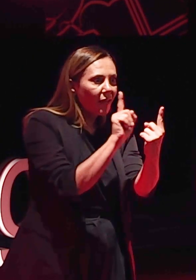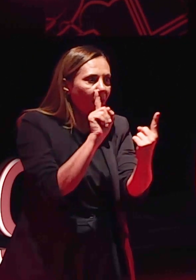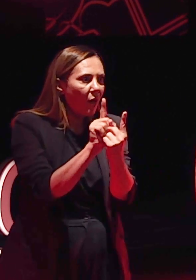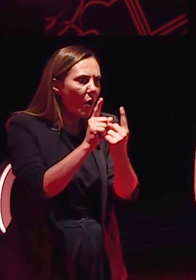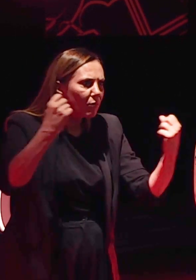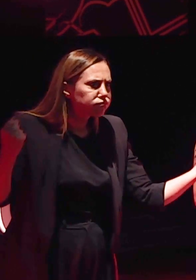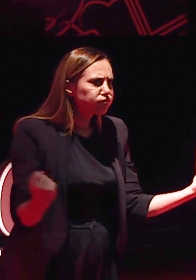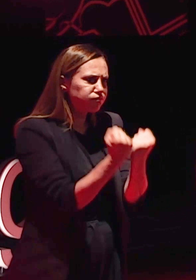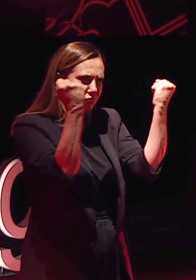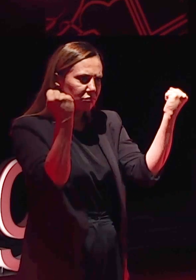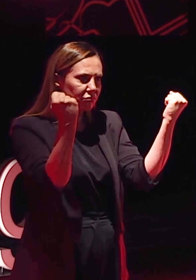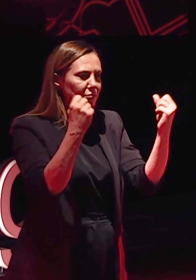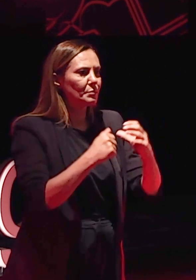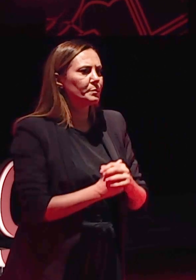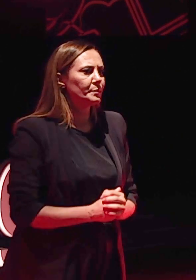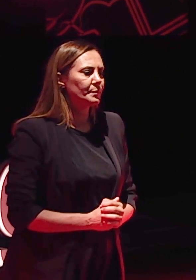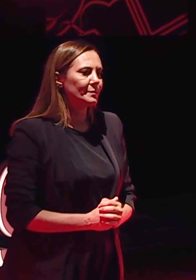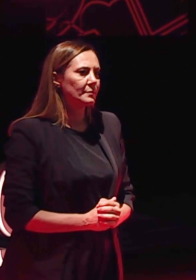scontrano tra di